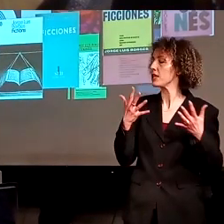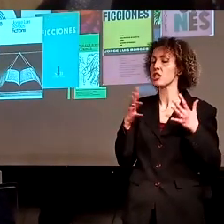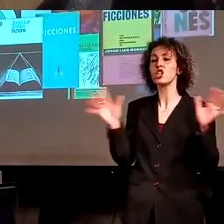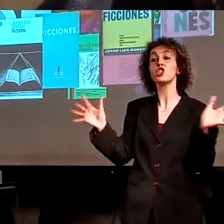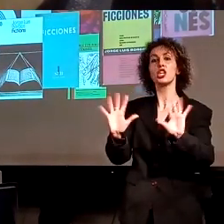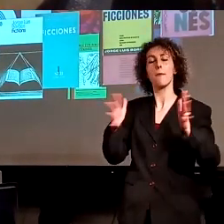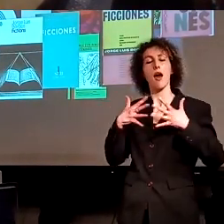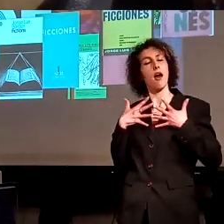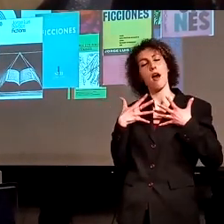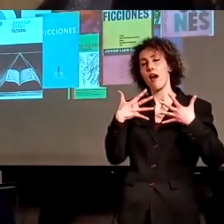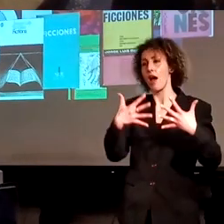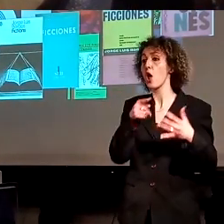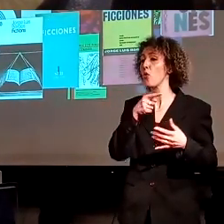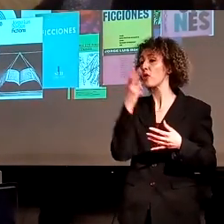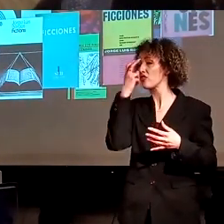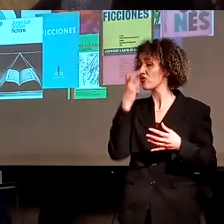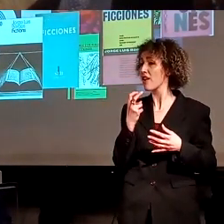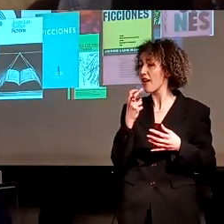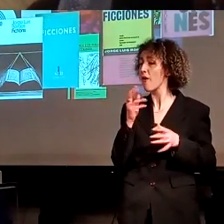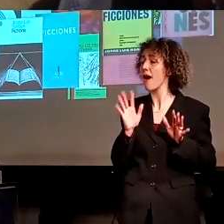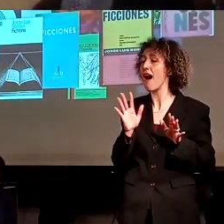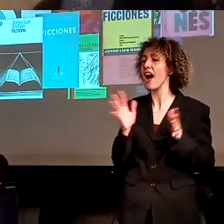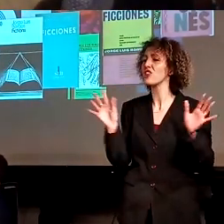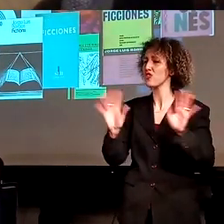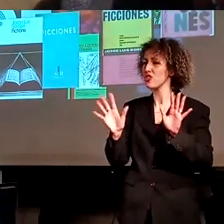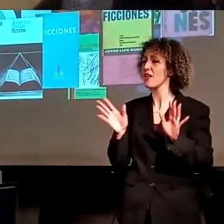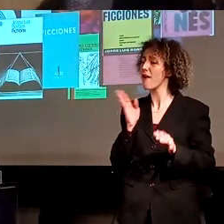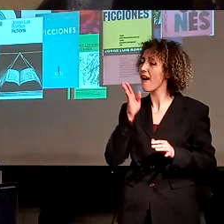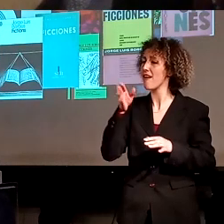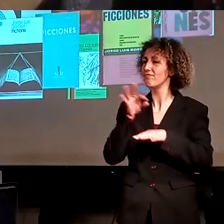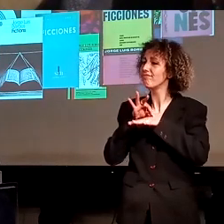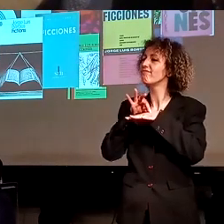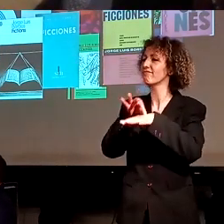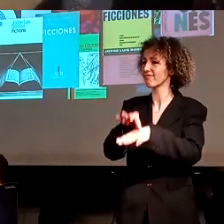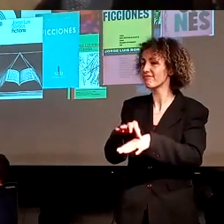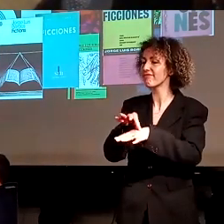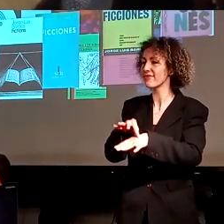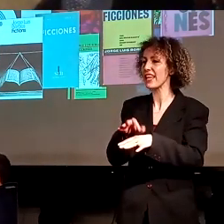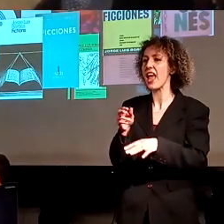andare al cinema lo accompagnano si fa raccontare i film che vengono proiettati